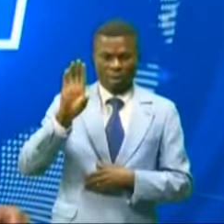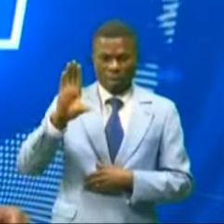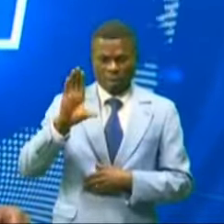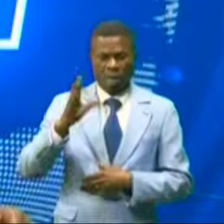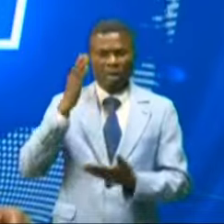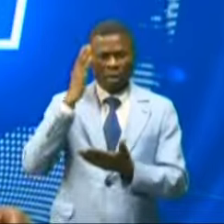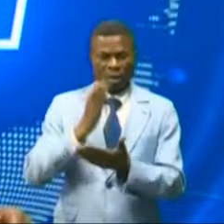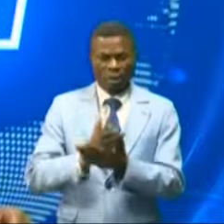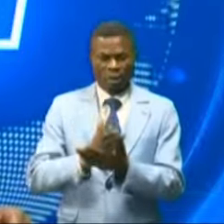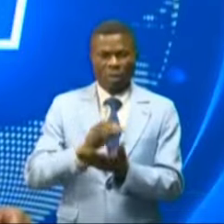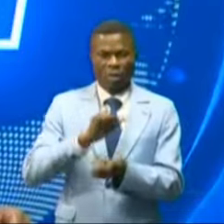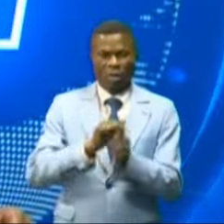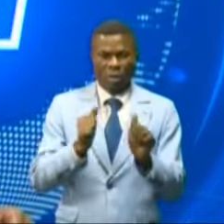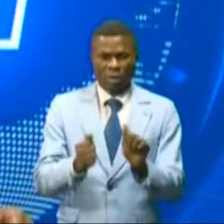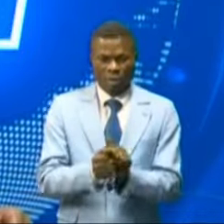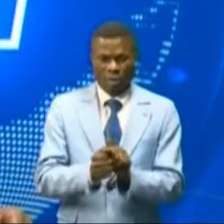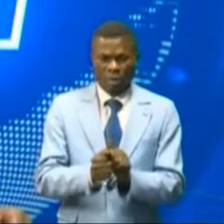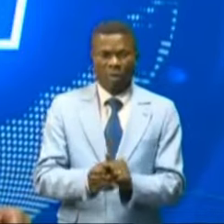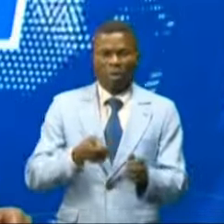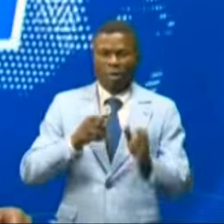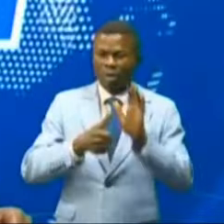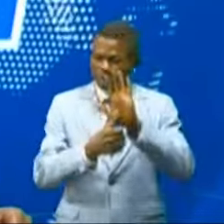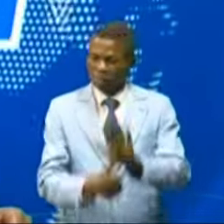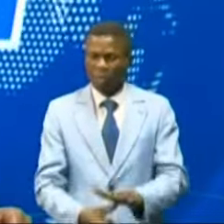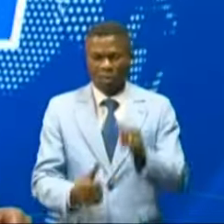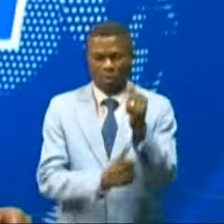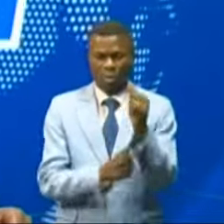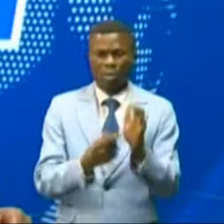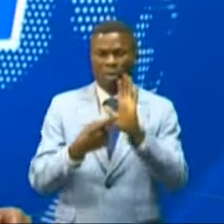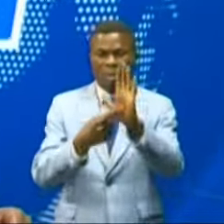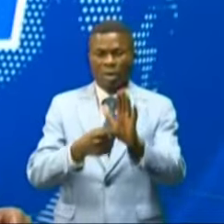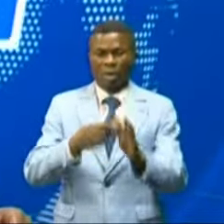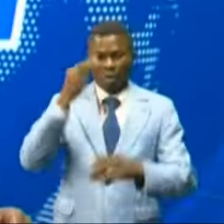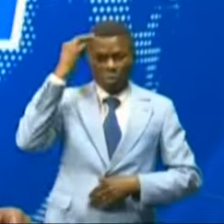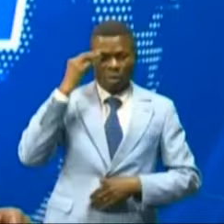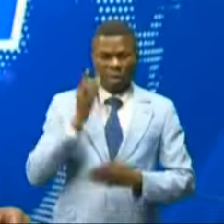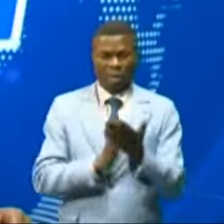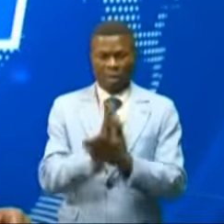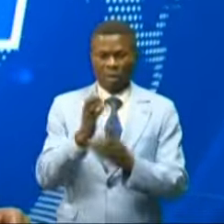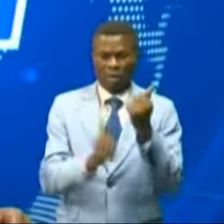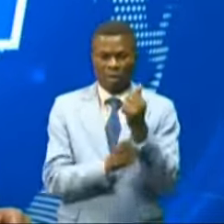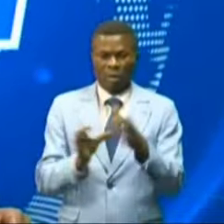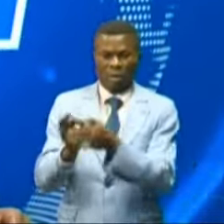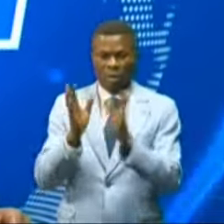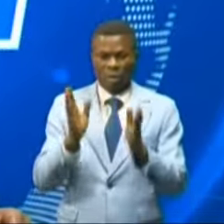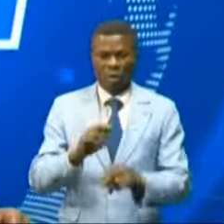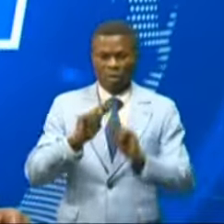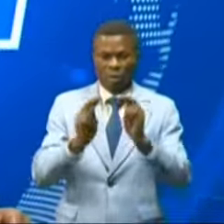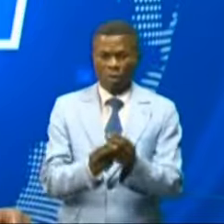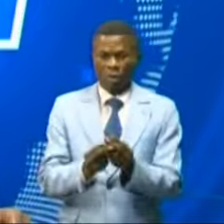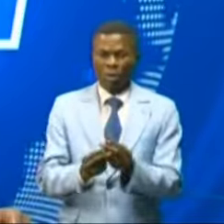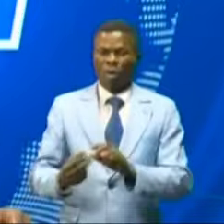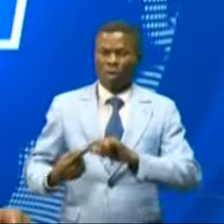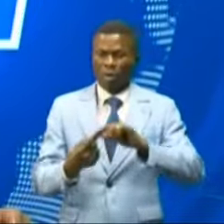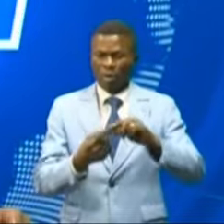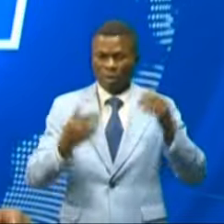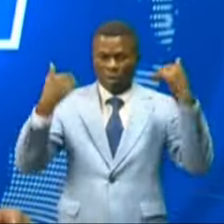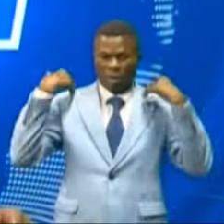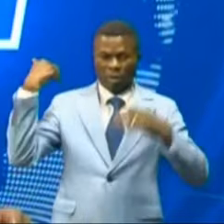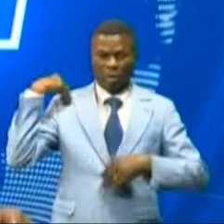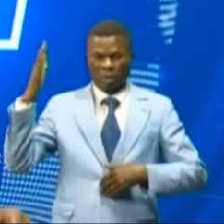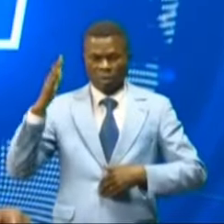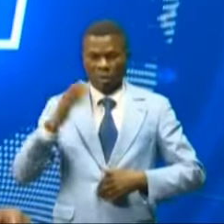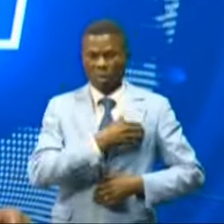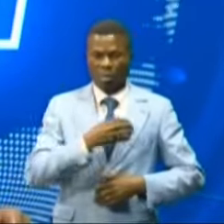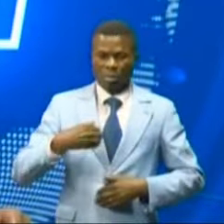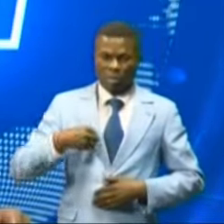lutter contre la traite de personnes a été présenté à la ministre des Droits humains par la coordonnatrice du service spécialisé du chef de l'État,